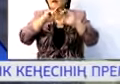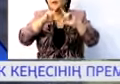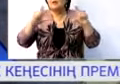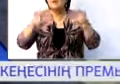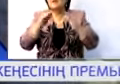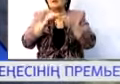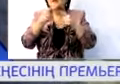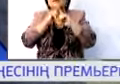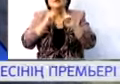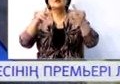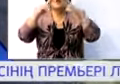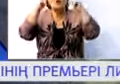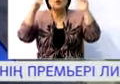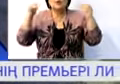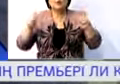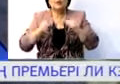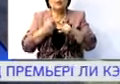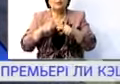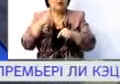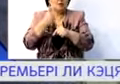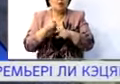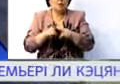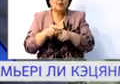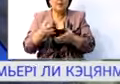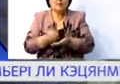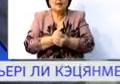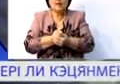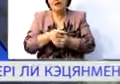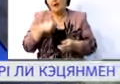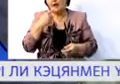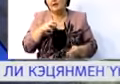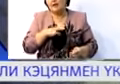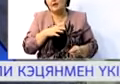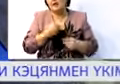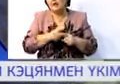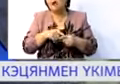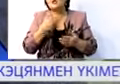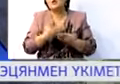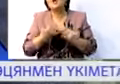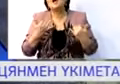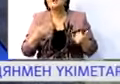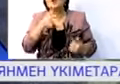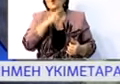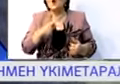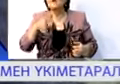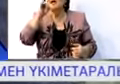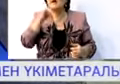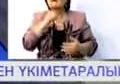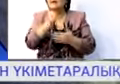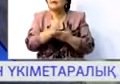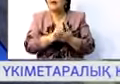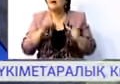алғашқы әлемдегі күмбез ғимараттардың бірі болып табылатын айтылды. Яғни бұл қазіргі уақытта Қазақстанда